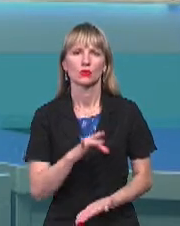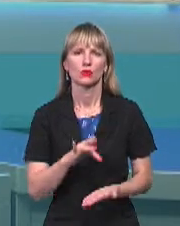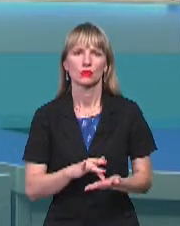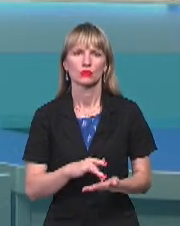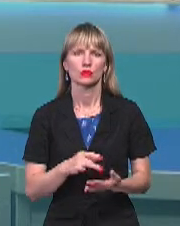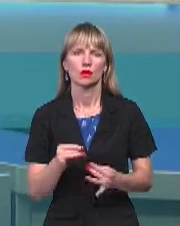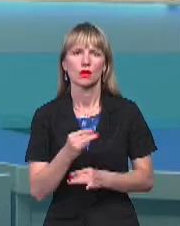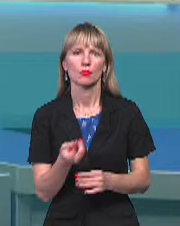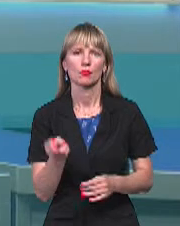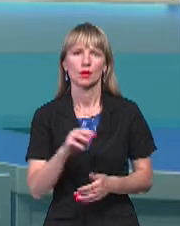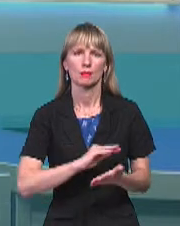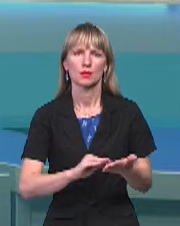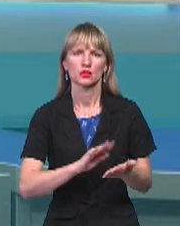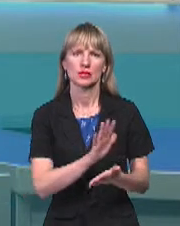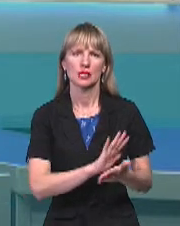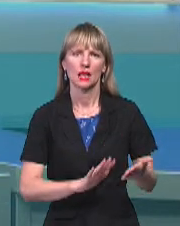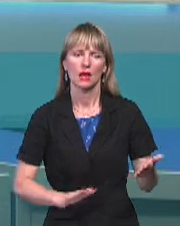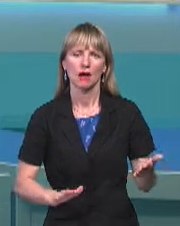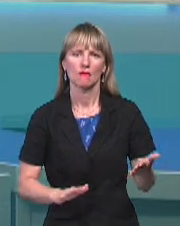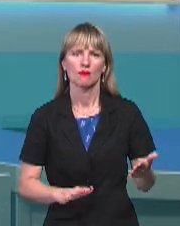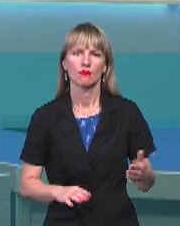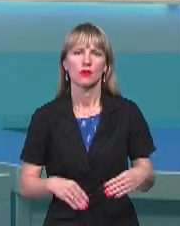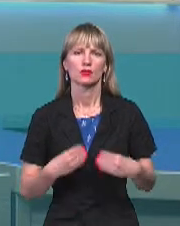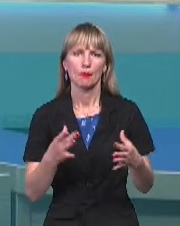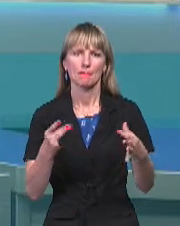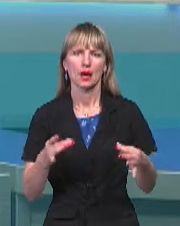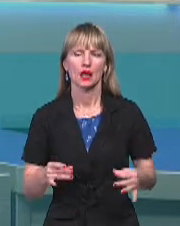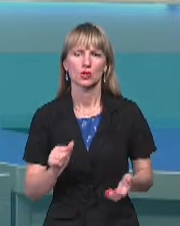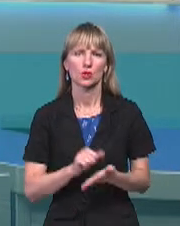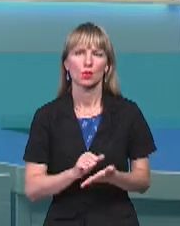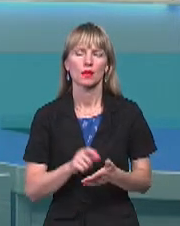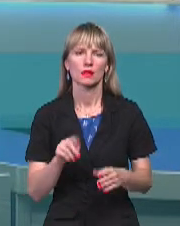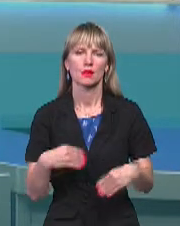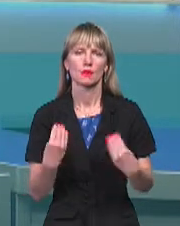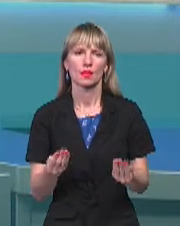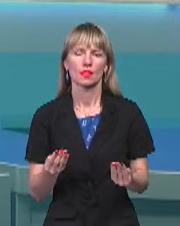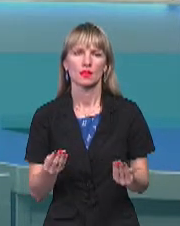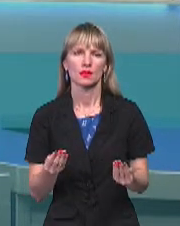раду. Приходиш, пишеш заяву, подаєш пакет документів, там надають